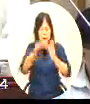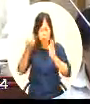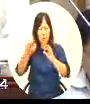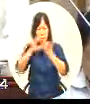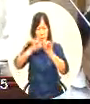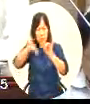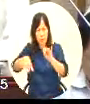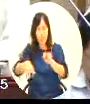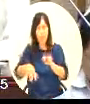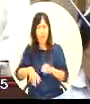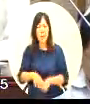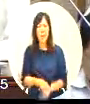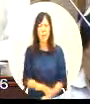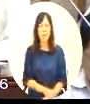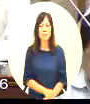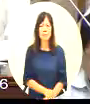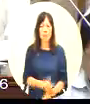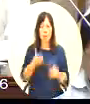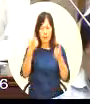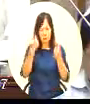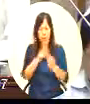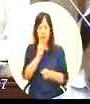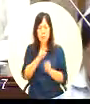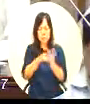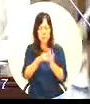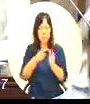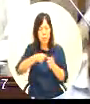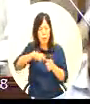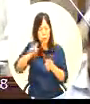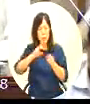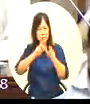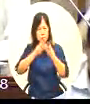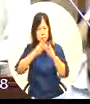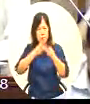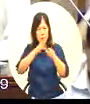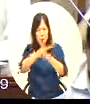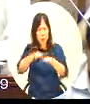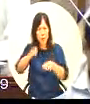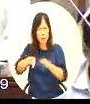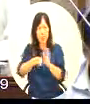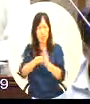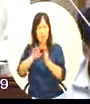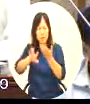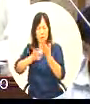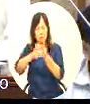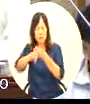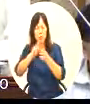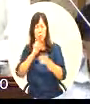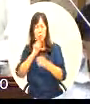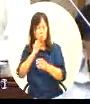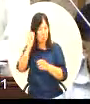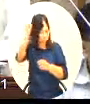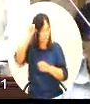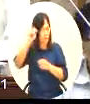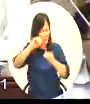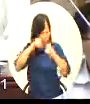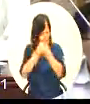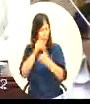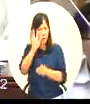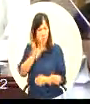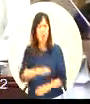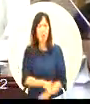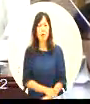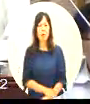地点，那因为有本来说要到和平，那因为在那里也有人在，也有反对的声音，那当然这个部